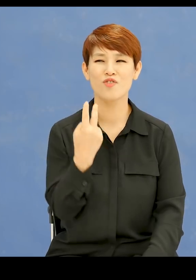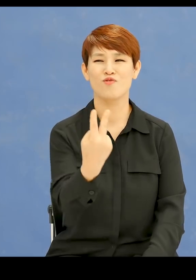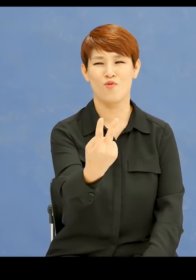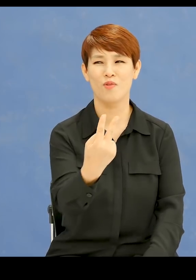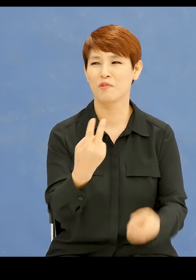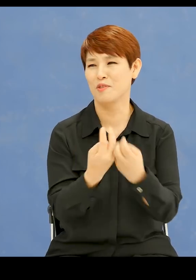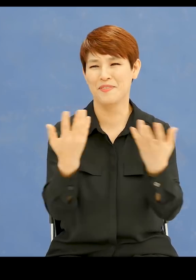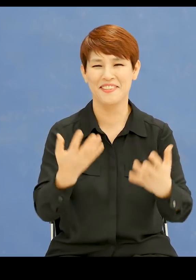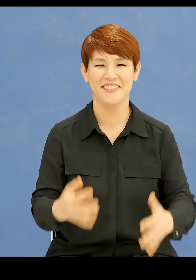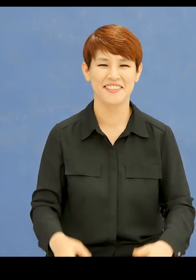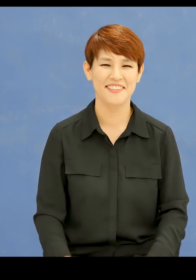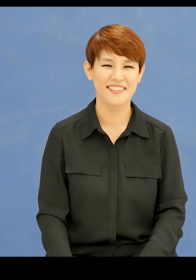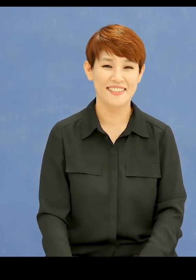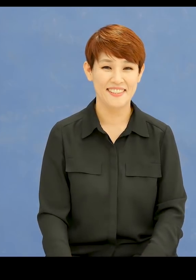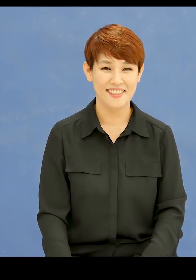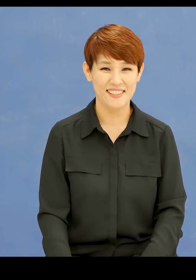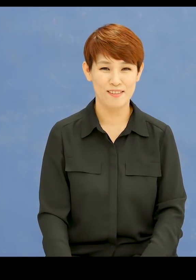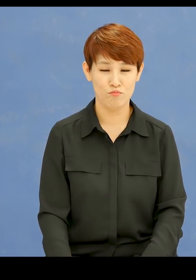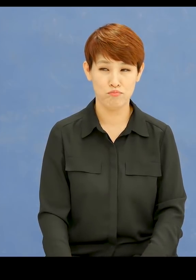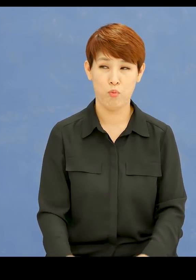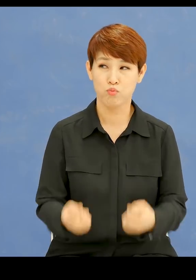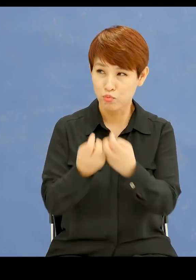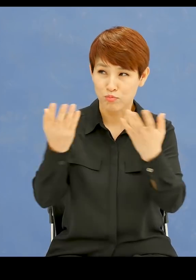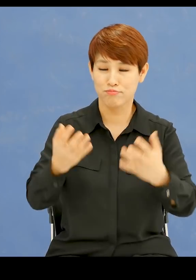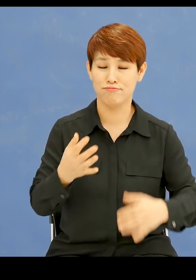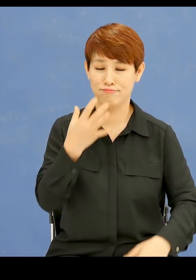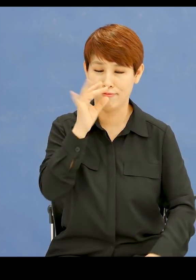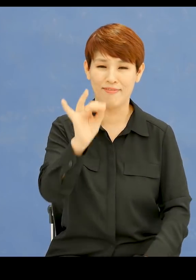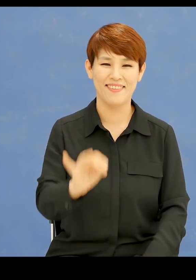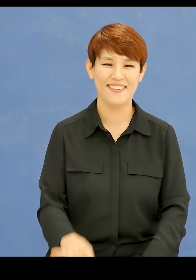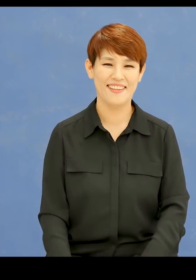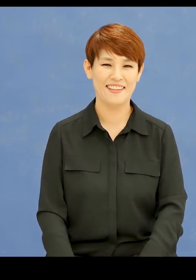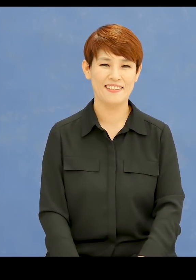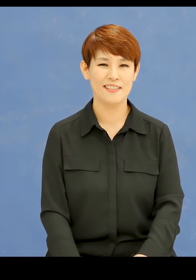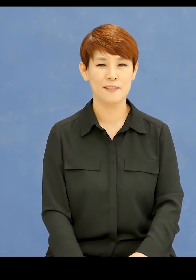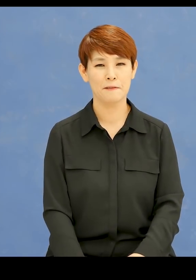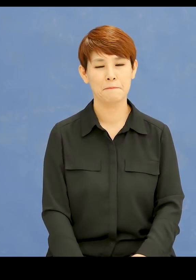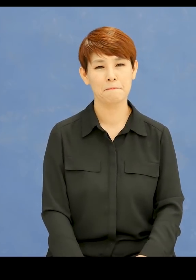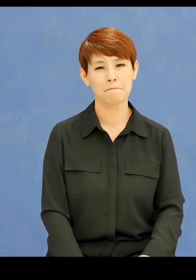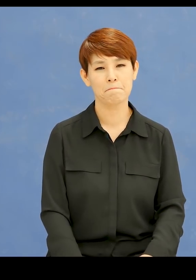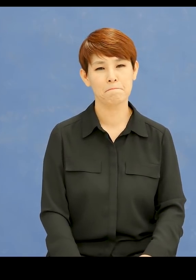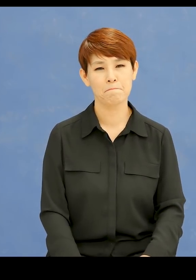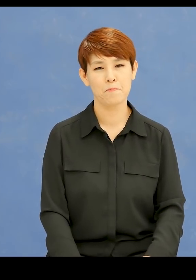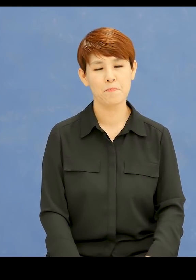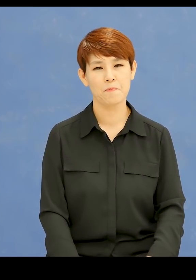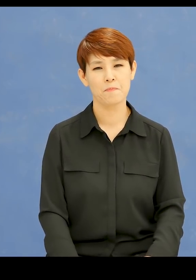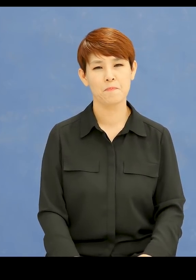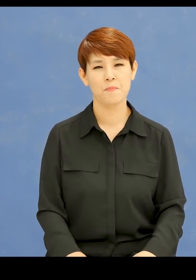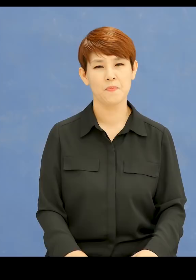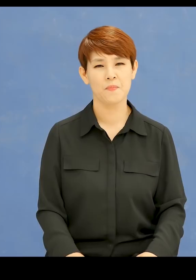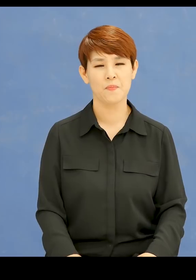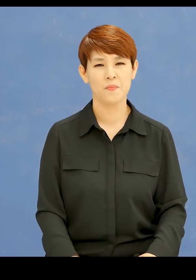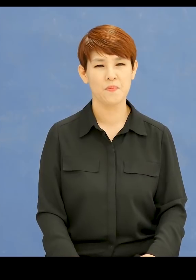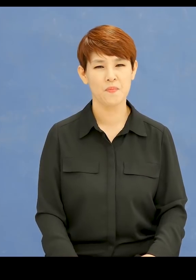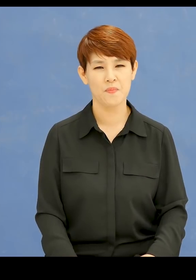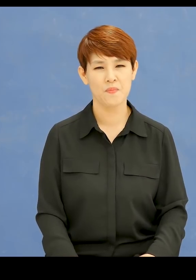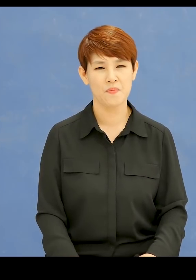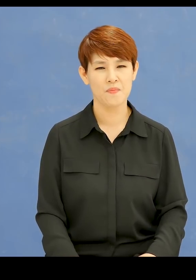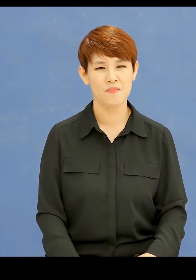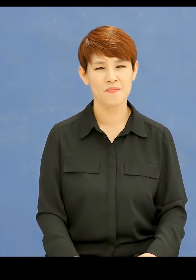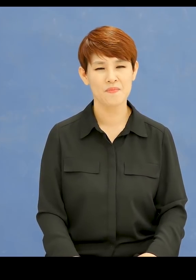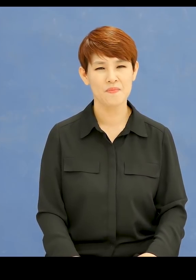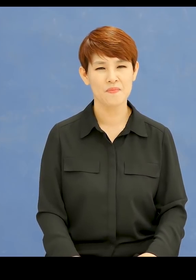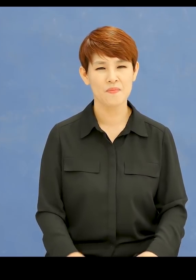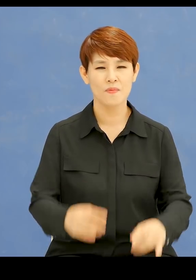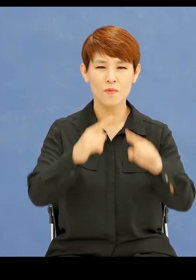어쩔 수 없는 거예요. 그럼요. 사람이 이거 어쩔 수 없죠. 네, 그랬던 것 같아요. 예. 그래서 정말 일주일을 교회 다니는 날만